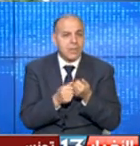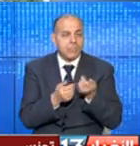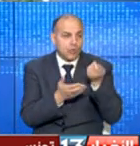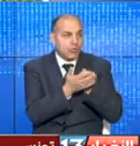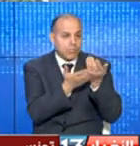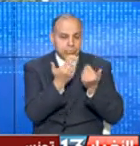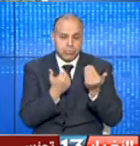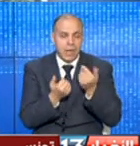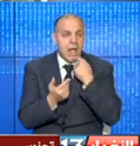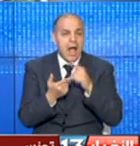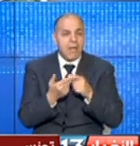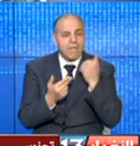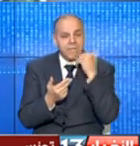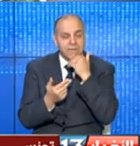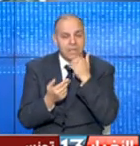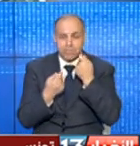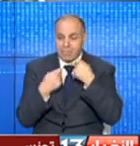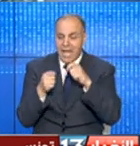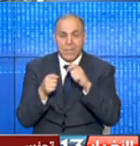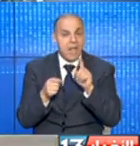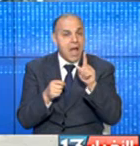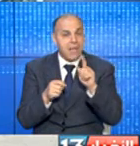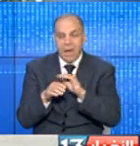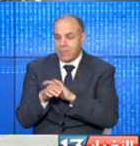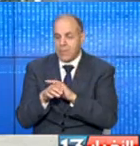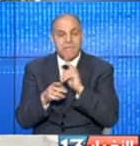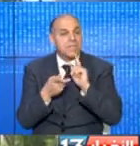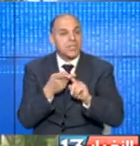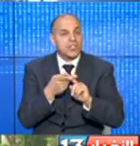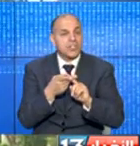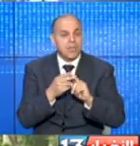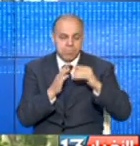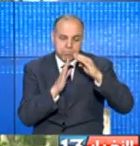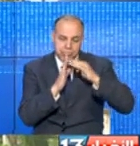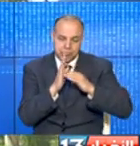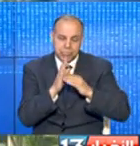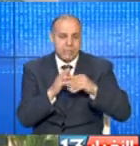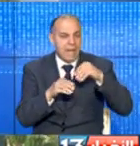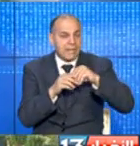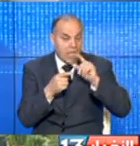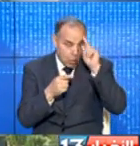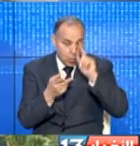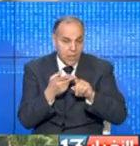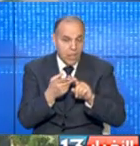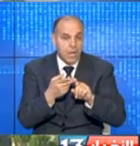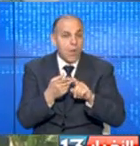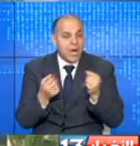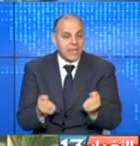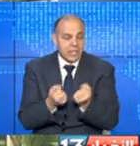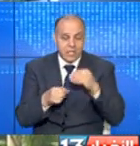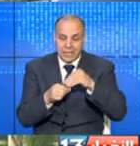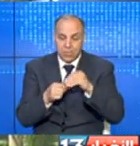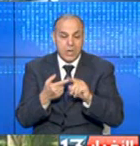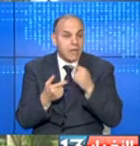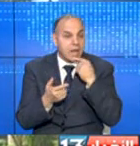بنسق اسرع من الصادرات بالعلاقه خاصه مع تراجع الطلب الداخلي وفور النشاط الاقتصادي